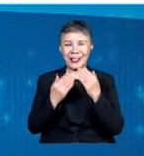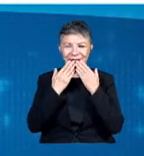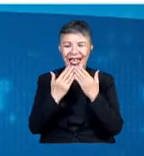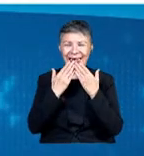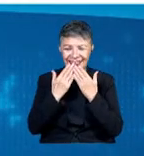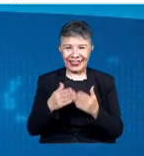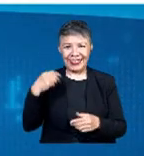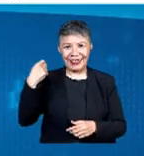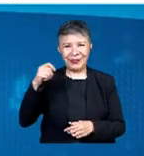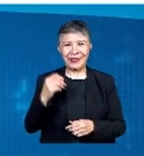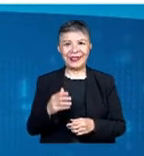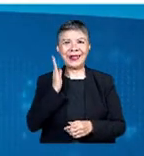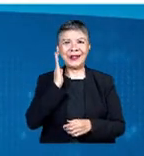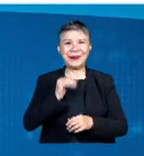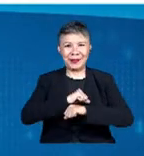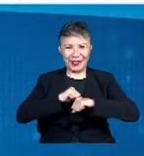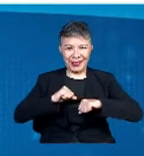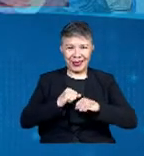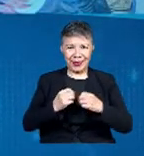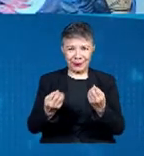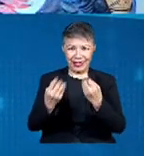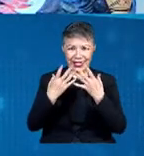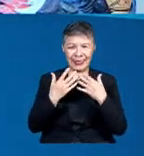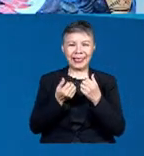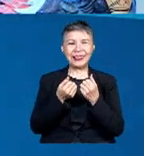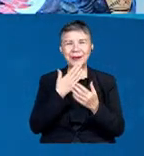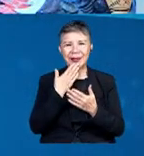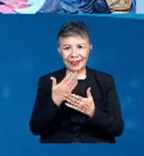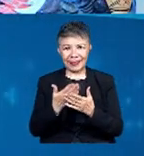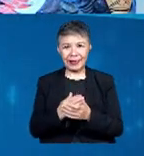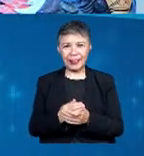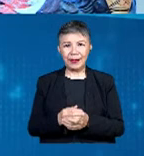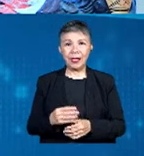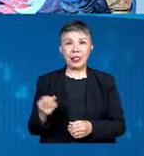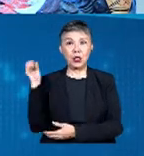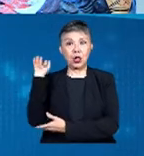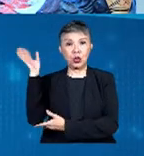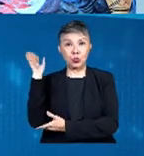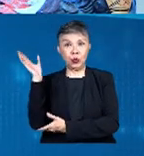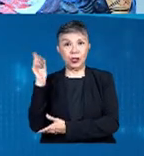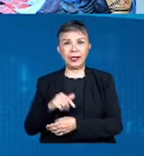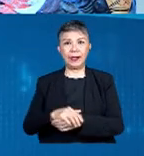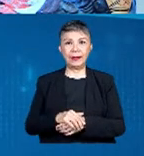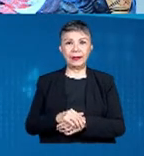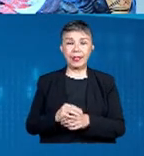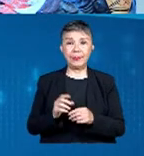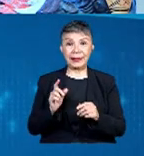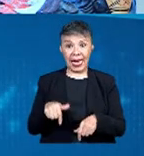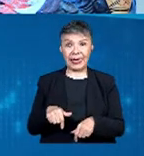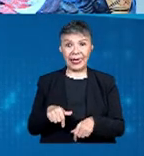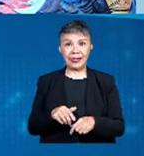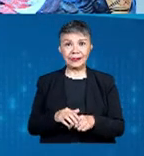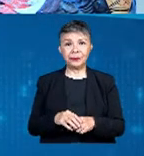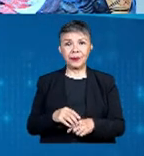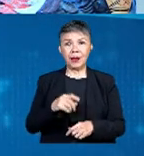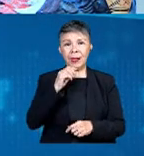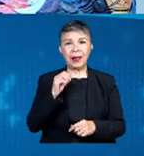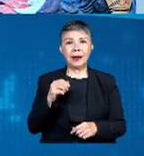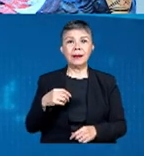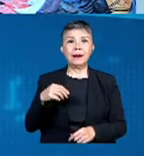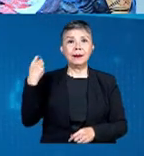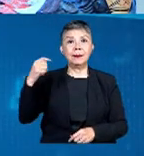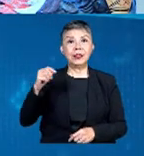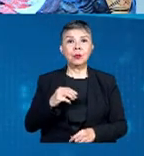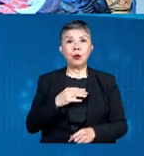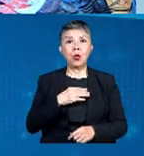Pak Menpora untuk penjelasan dan juga jawabannya. Kemudian untuk para narasumber saya yang saat ini masih hadir, ada Pak Menpora,